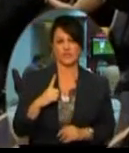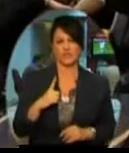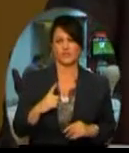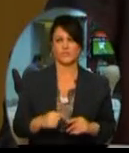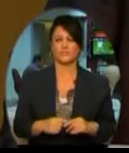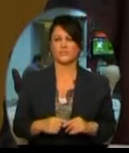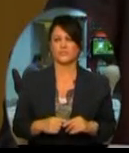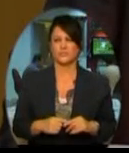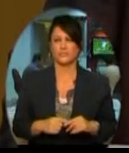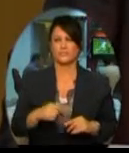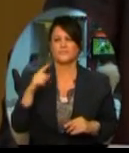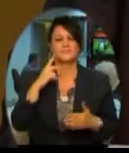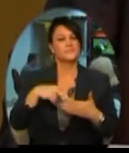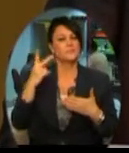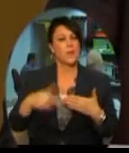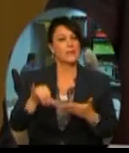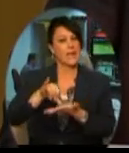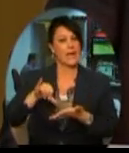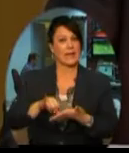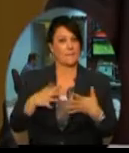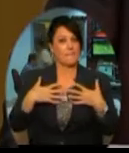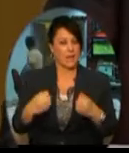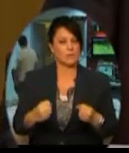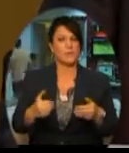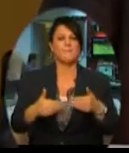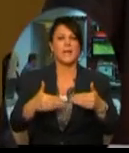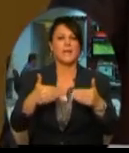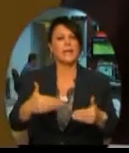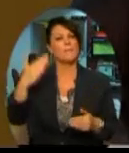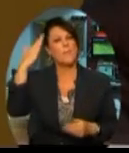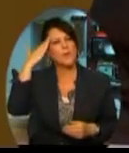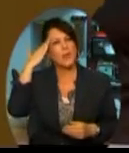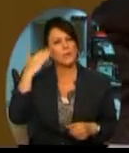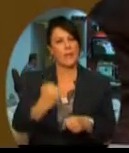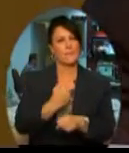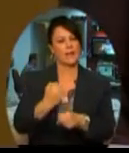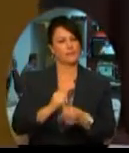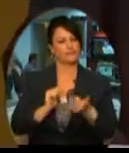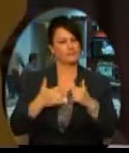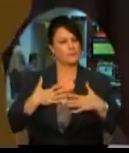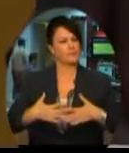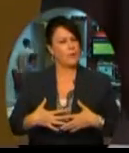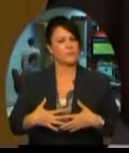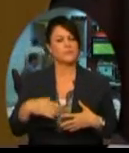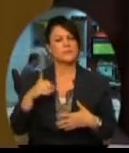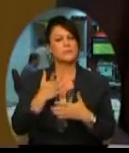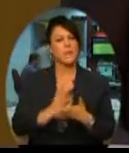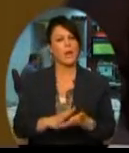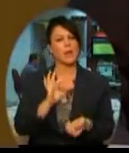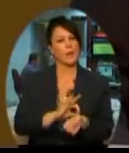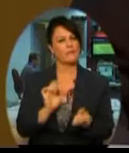פרויקט ערים בריאות מקדם בין היתר את המודעות לפעילות גופנית כחלק מהרפואה